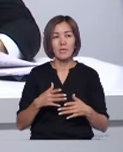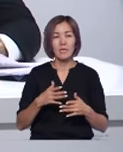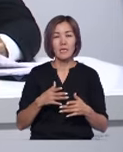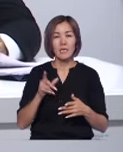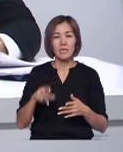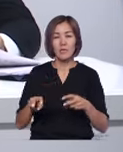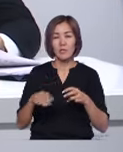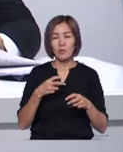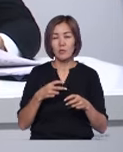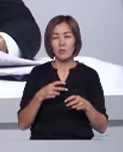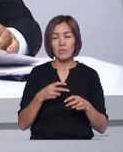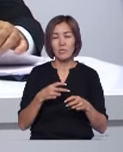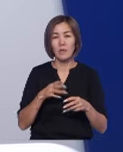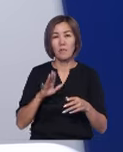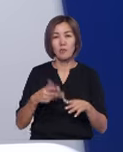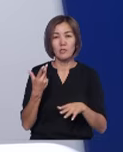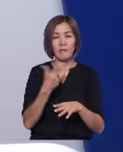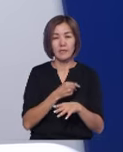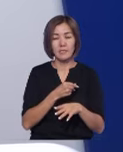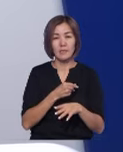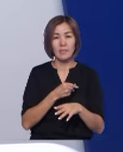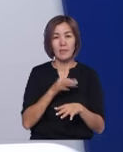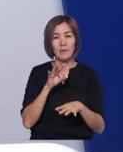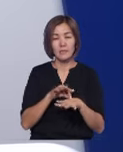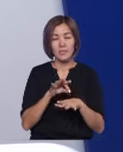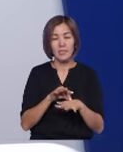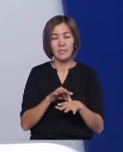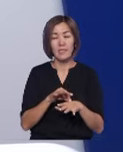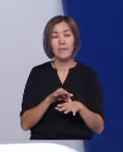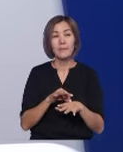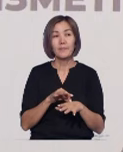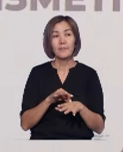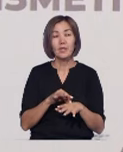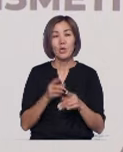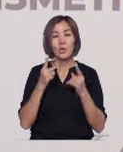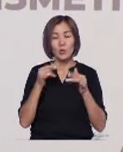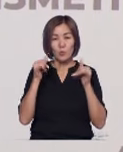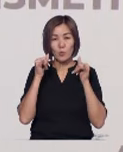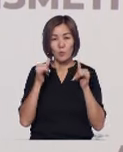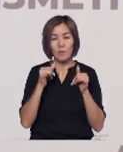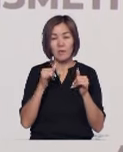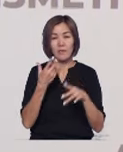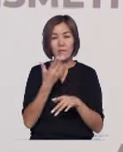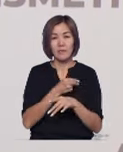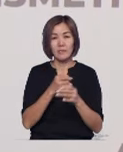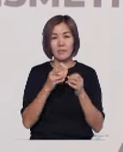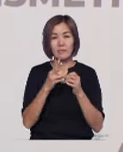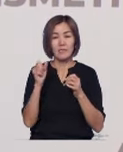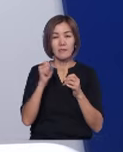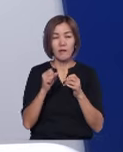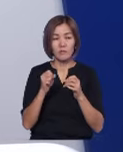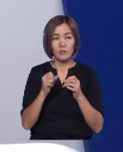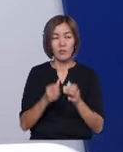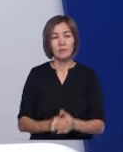нарушить режим наблюдения после вакцинации против сибирской язвы. Следует отметить, что крупнорогатый скот был вакцинирован 12